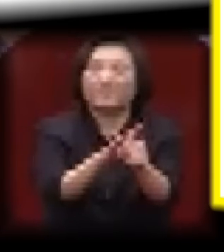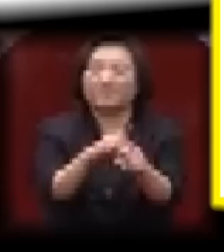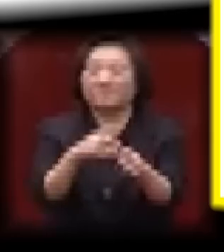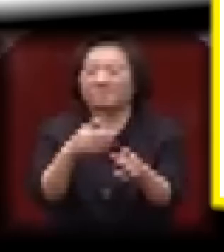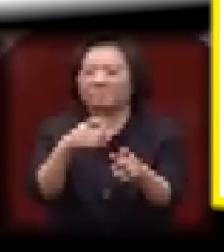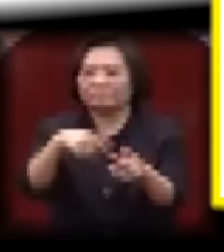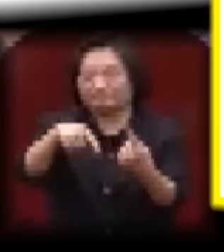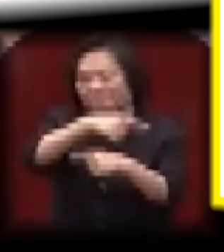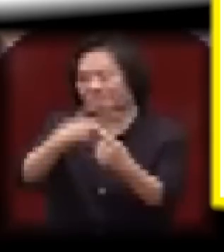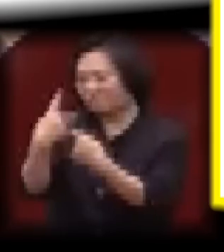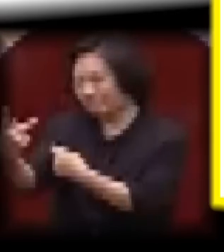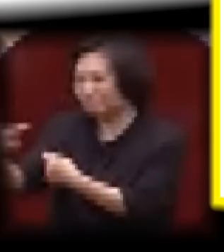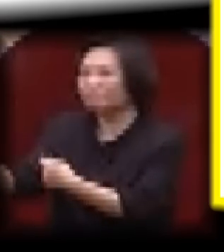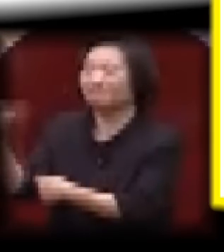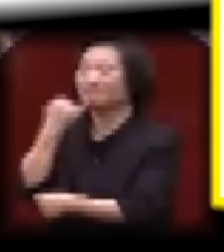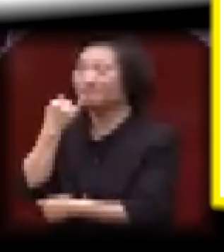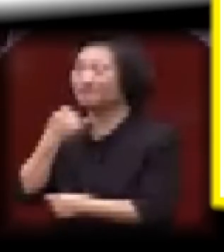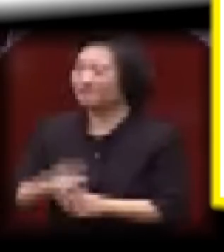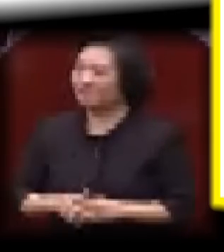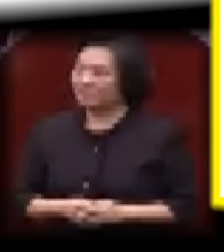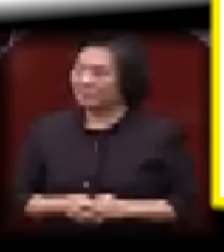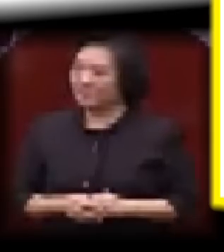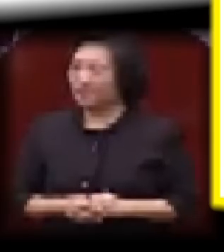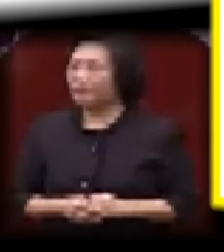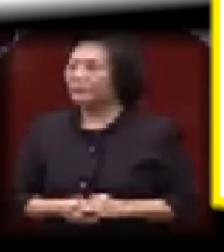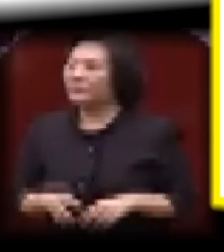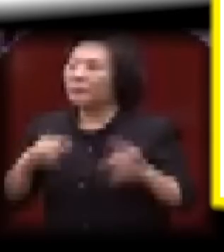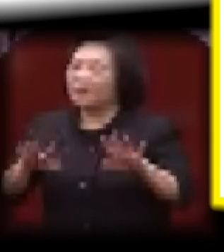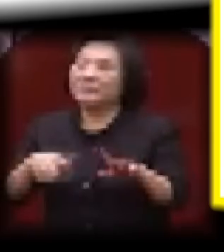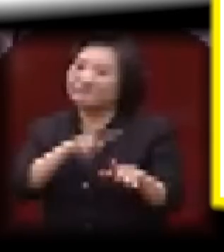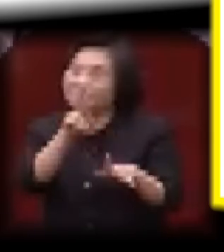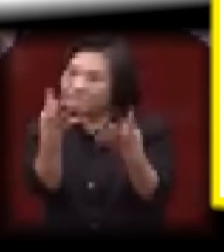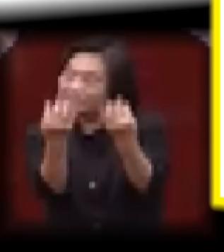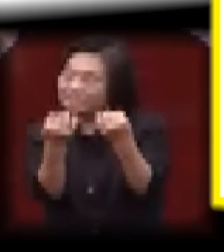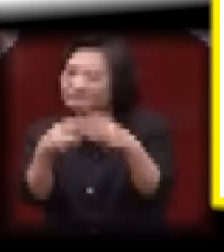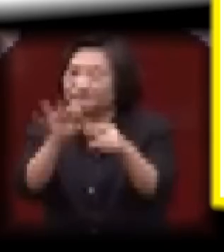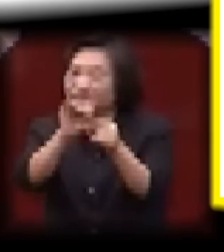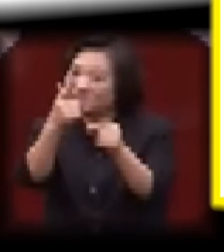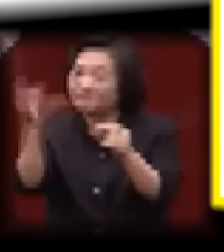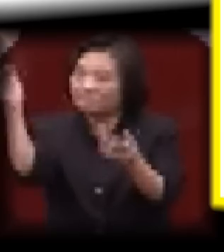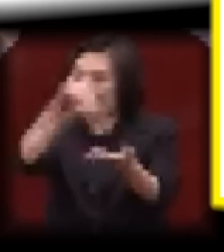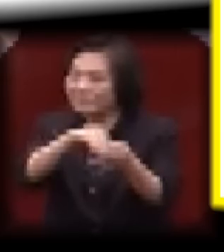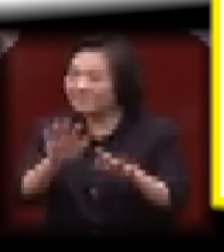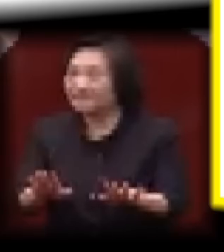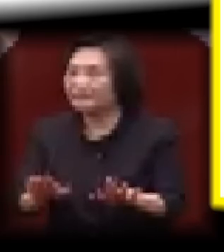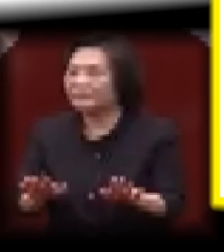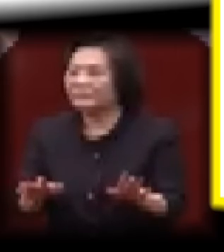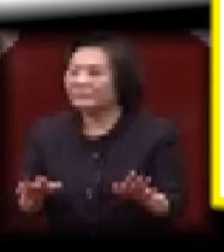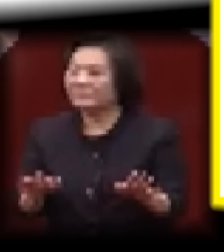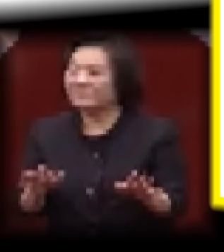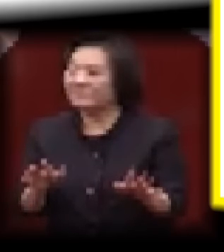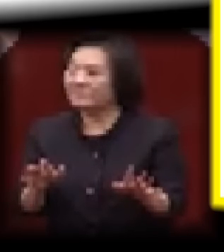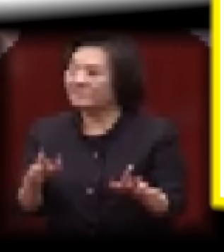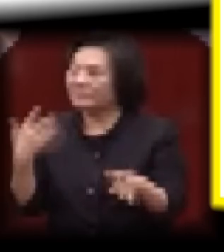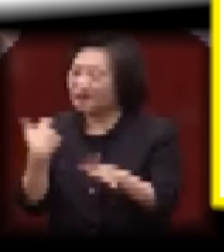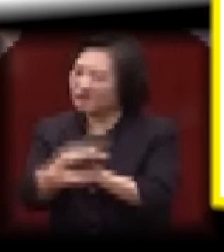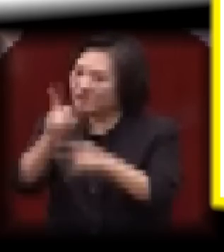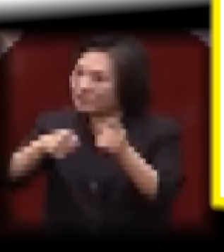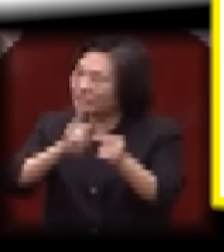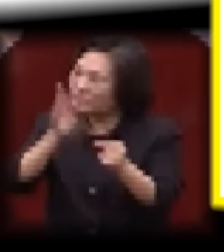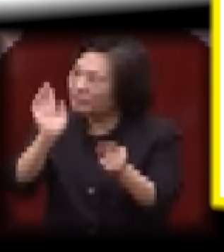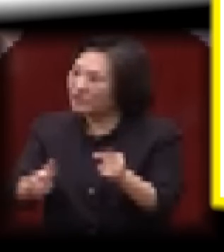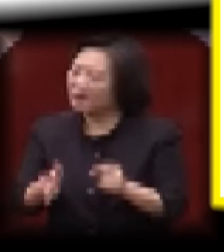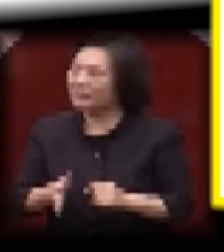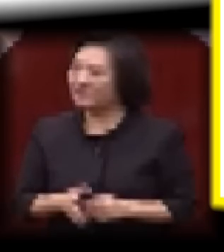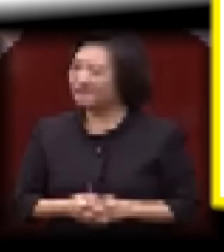这个下一张，我们看看这个数字，从106年到现在，你知道，这个已经有1年半，你知道，